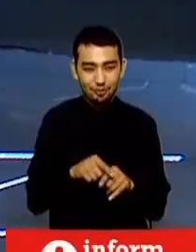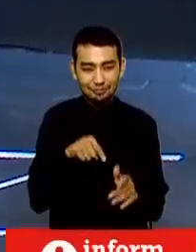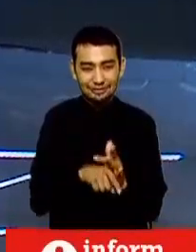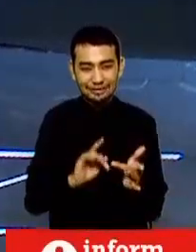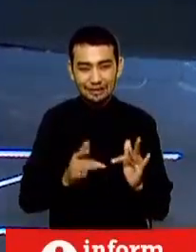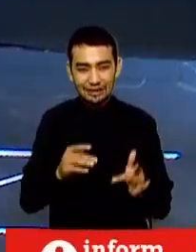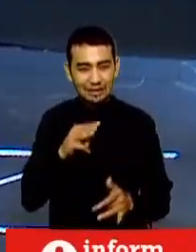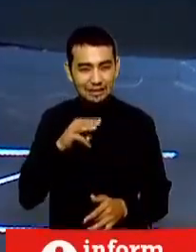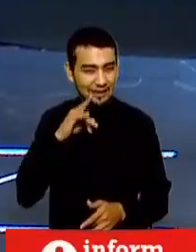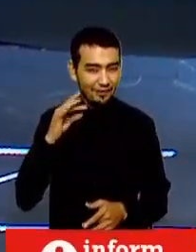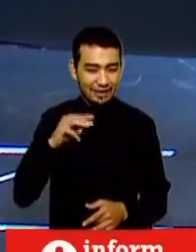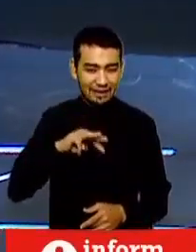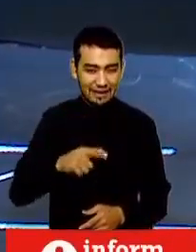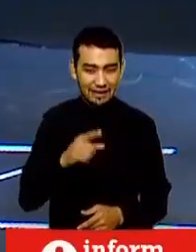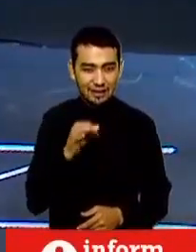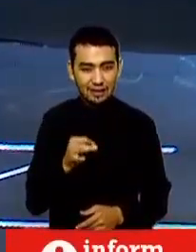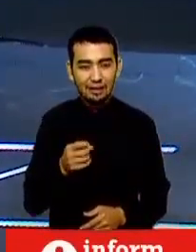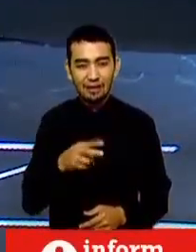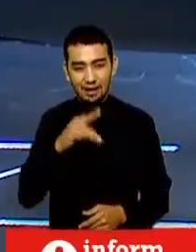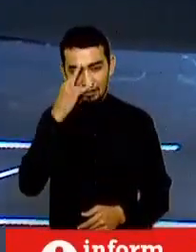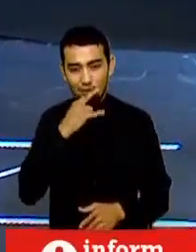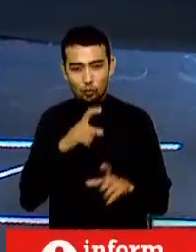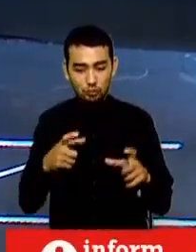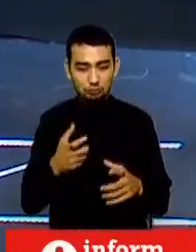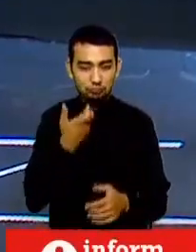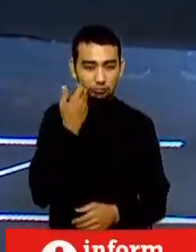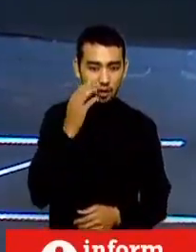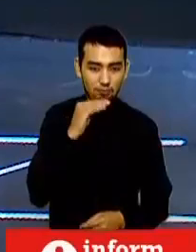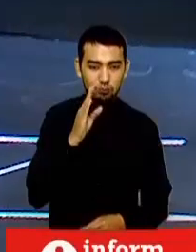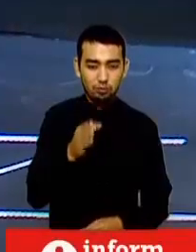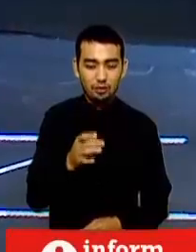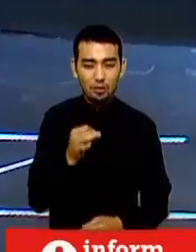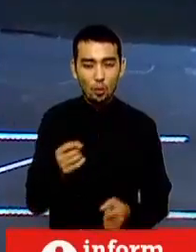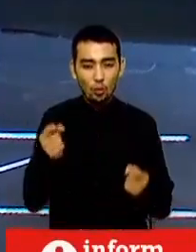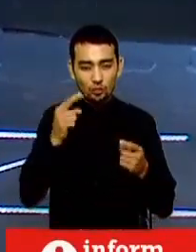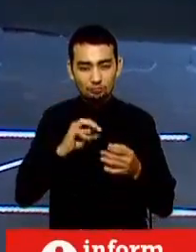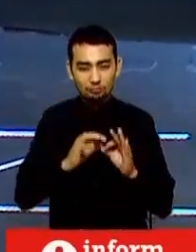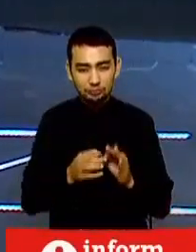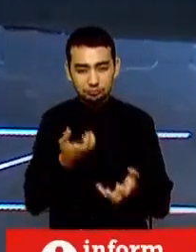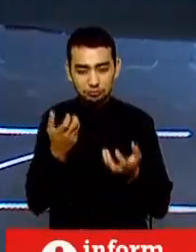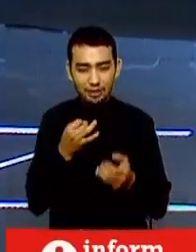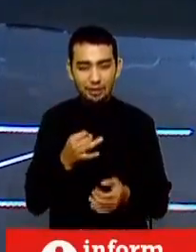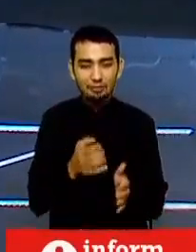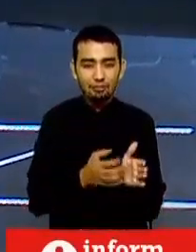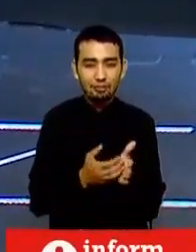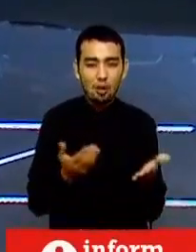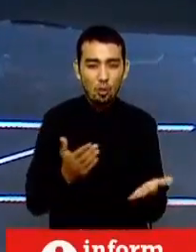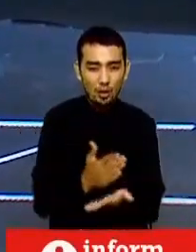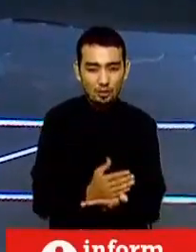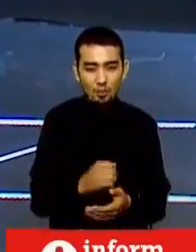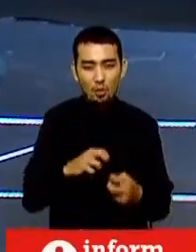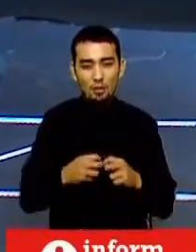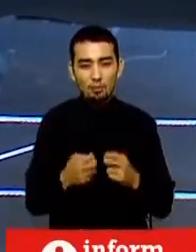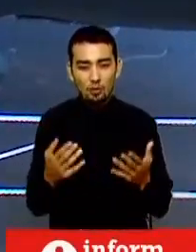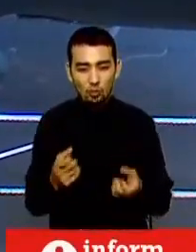цифровой тенге может стать доступным для казахстанцев. Екатерина Белоусова разбиралась в преимуществах и недостатках нового способа